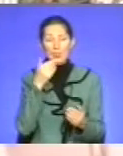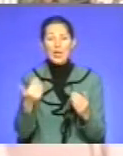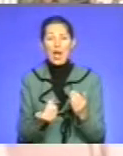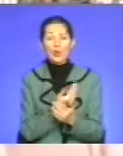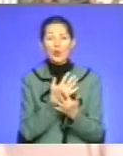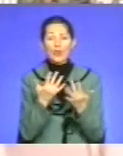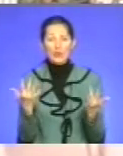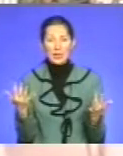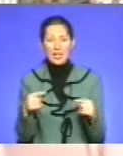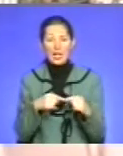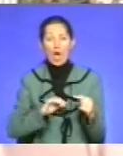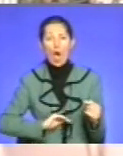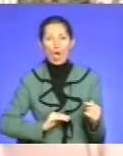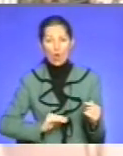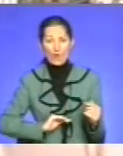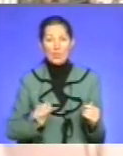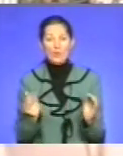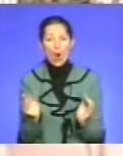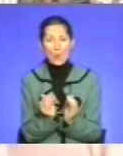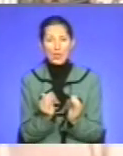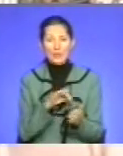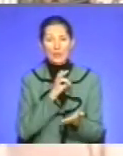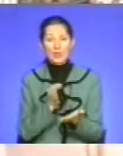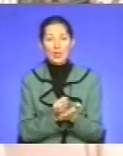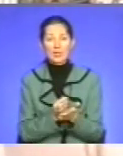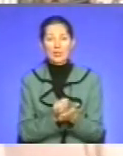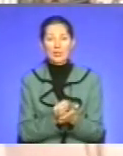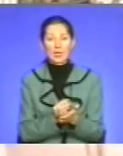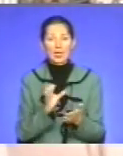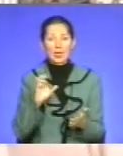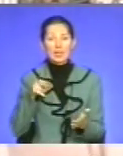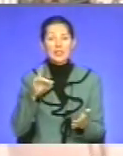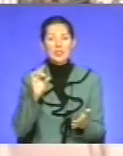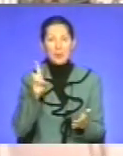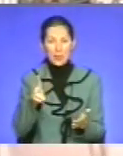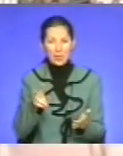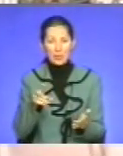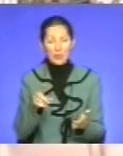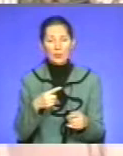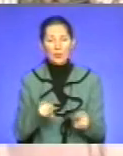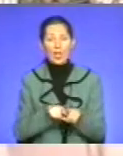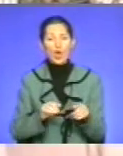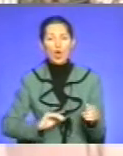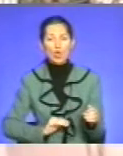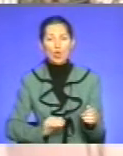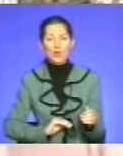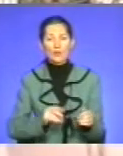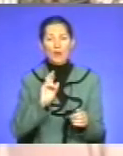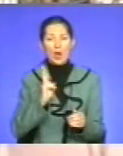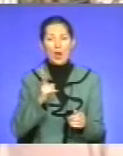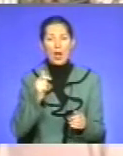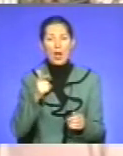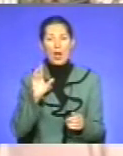це товариство з обмеженою відповідальністю «Шустов спирт», а також товариство «Калгану»,